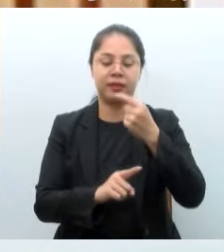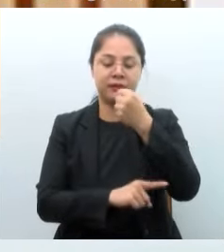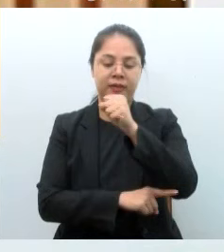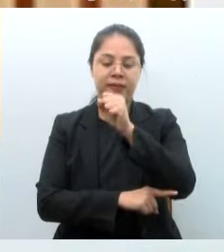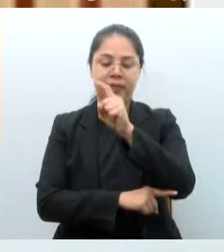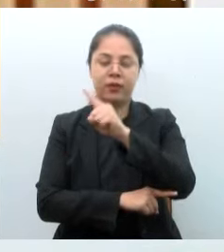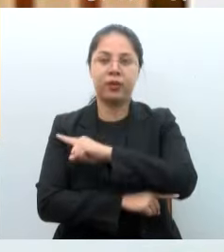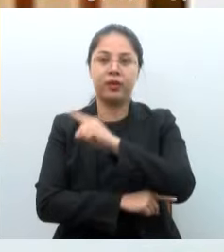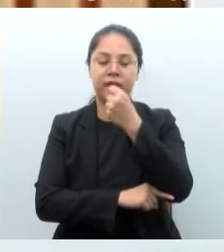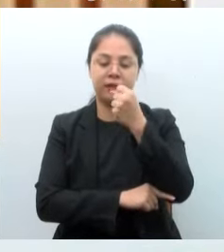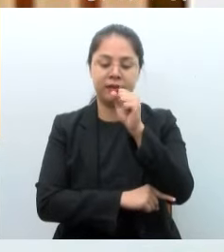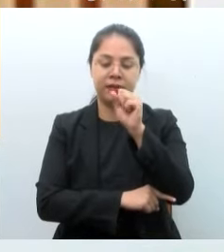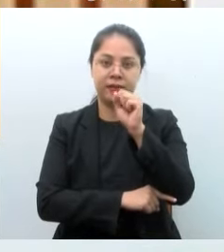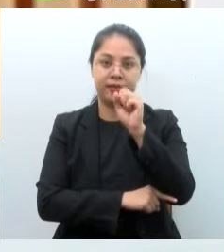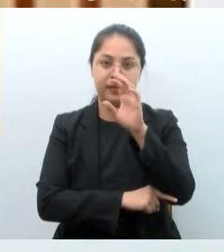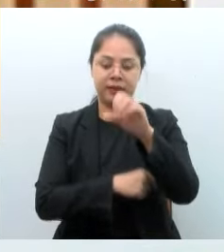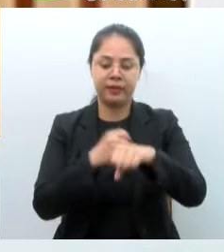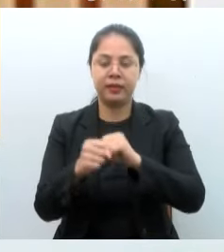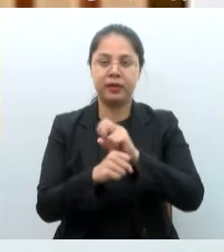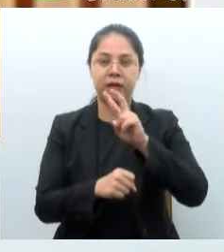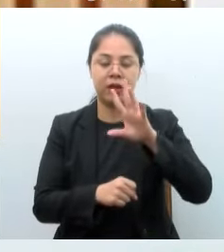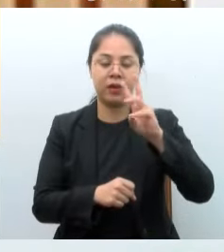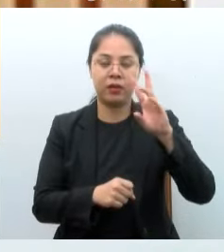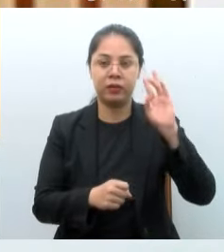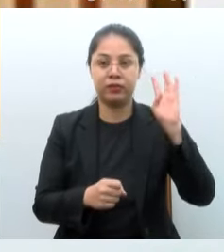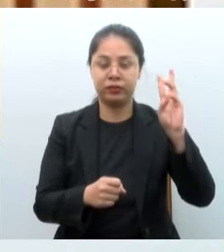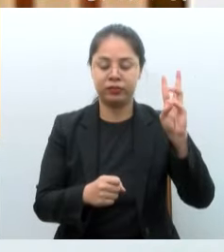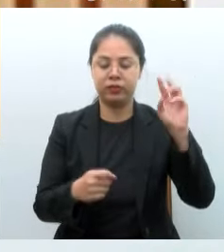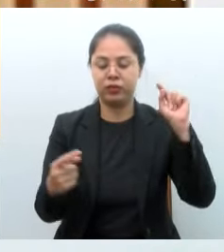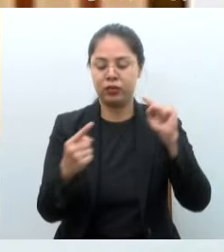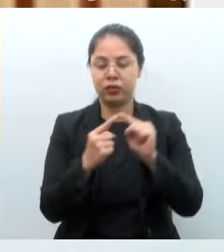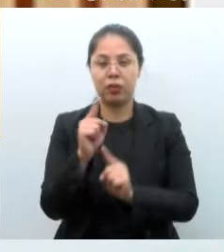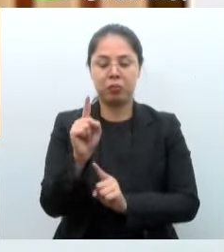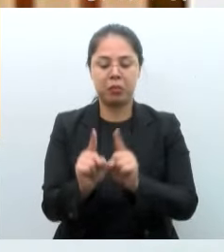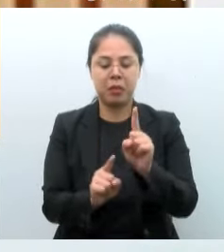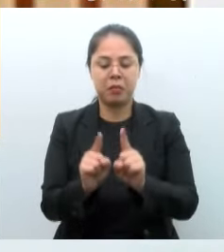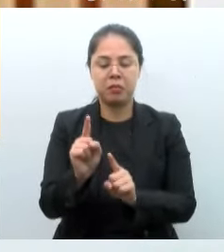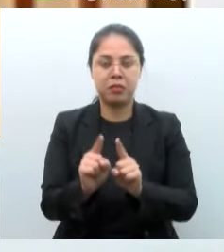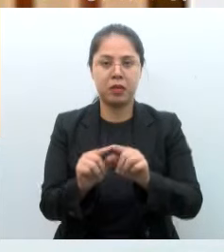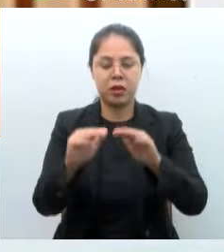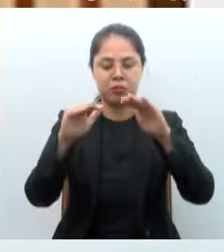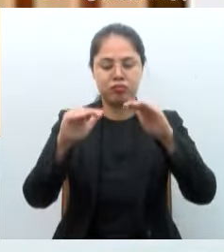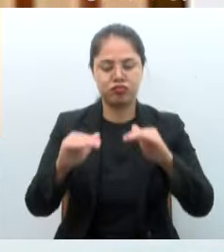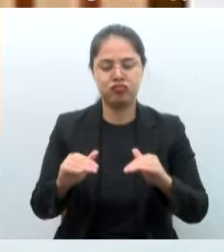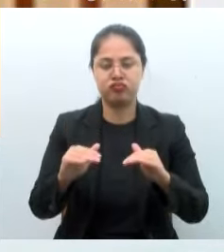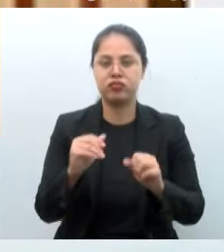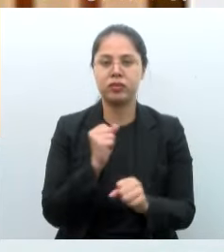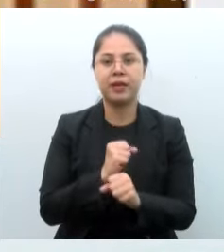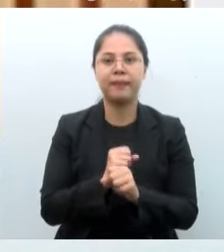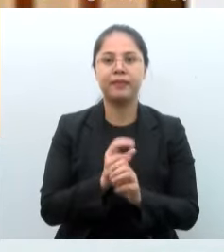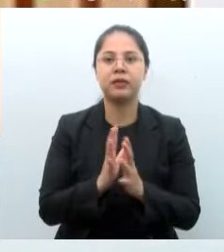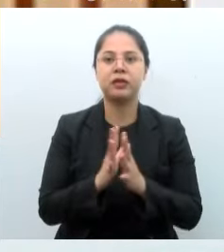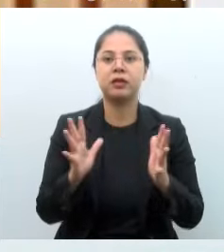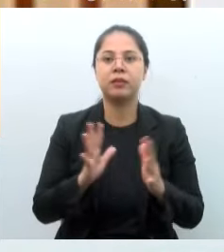14 พฤศจิกายน 2566ทำเป็นควิกวินนะครับเป็นการลดภาระการประเมินเป็นควิกวินข้อที่4นะครับโด